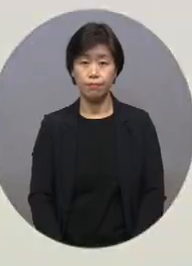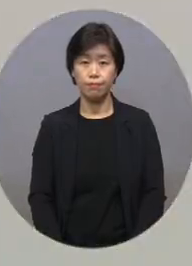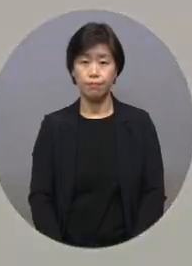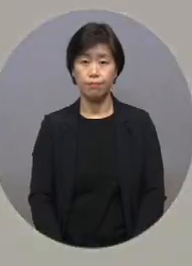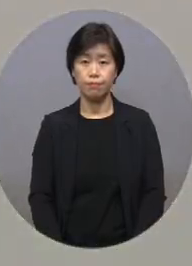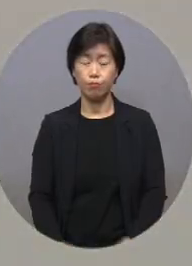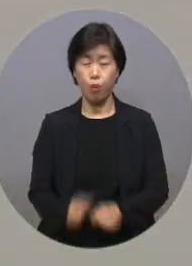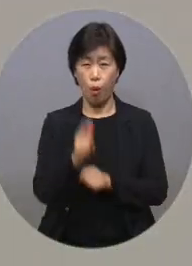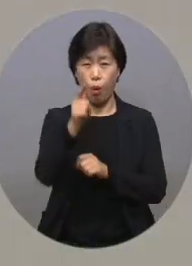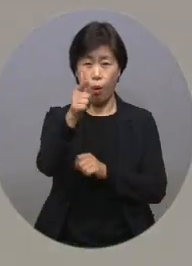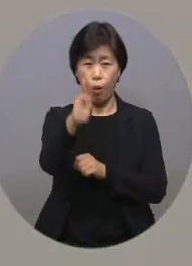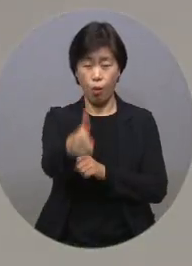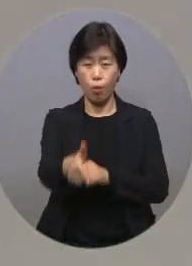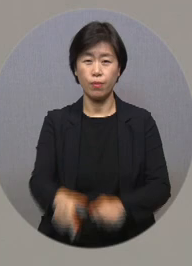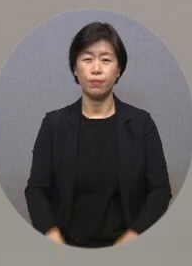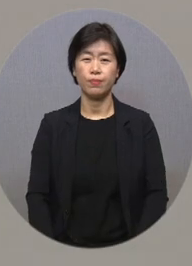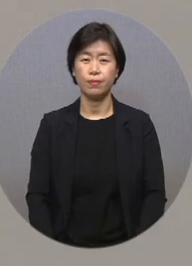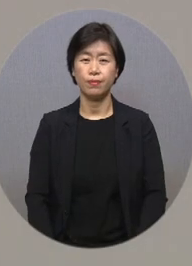부샤!